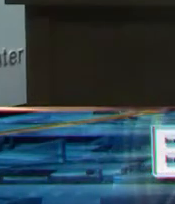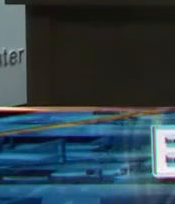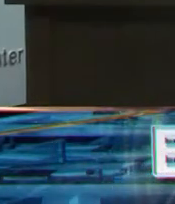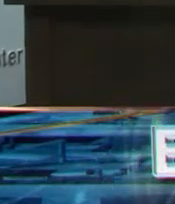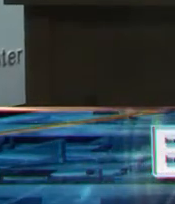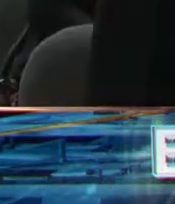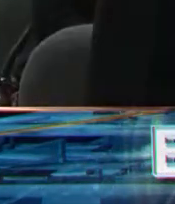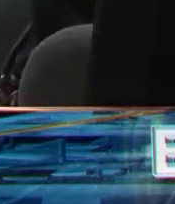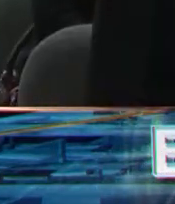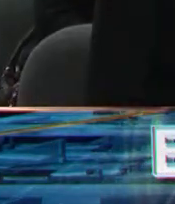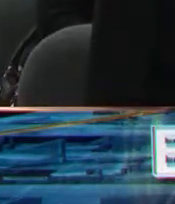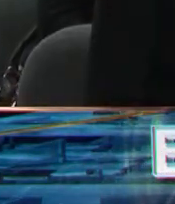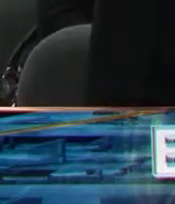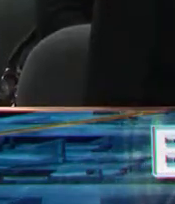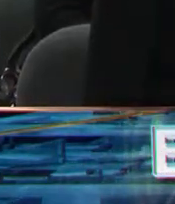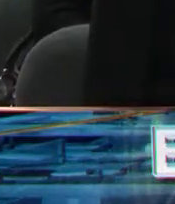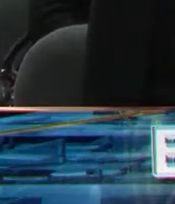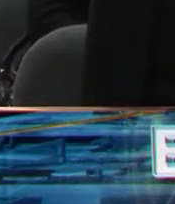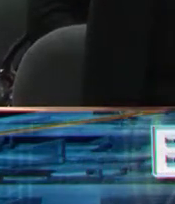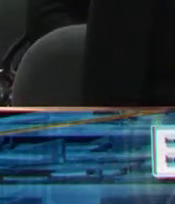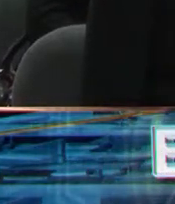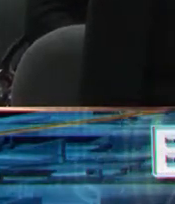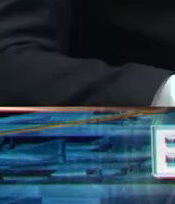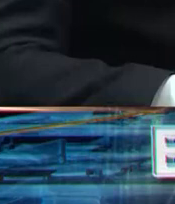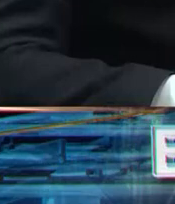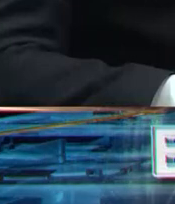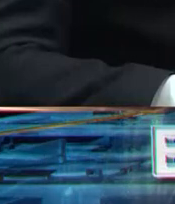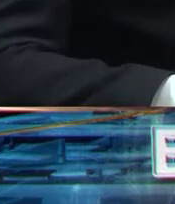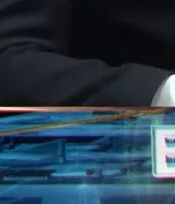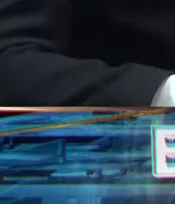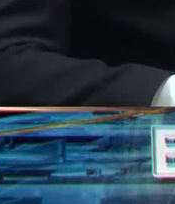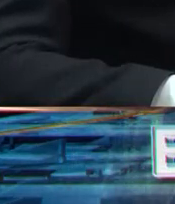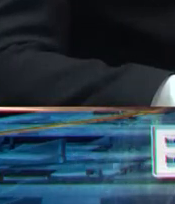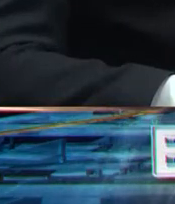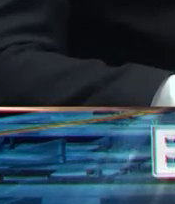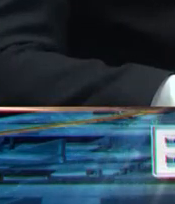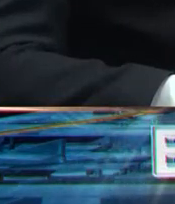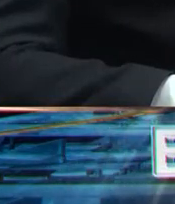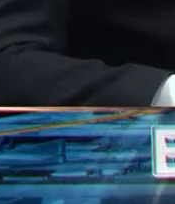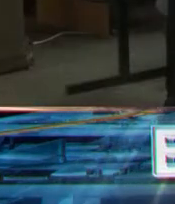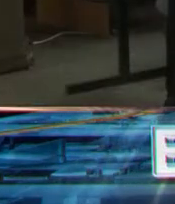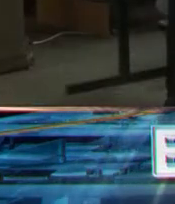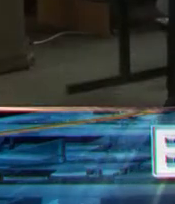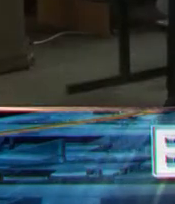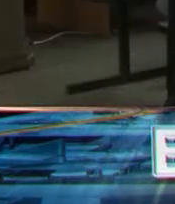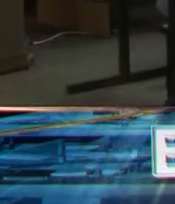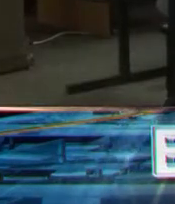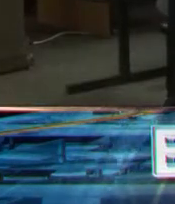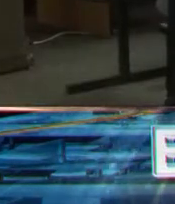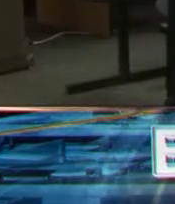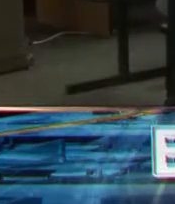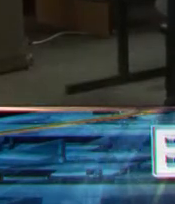4-ші ақпан дүниежүзілік қатерлі ісікке қарсы күрес күні. Дәрігерлер онкологиядан құр қорыққаннан мамандарға уақытылы тексеріліп